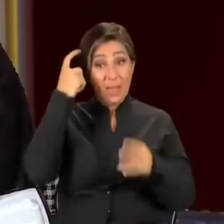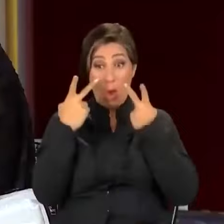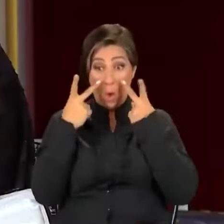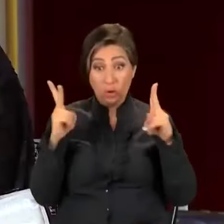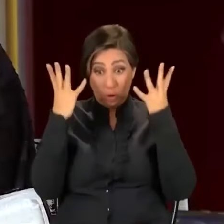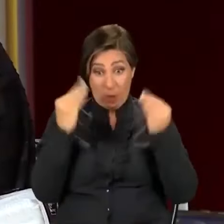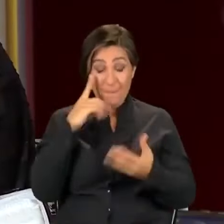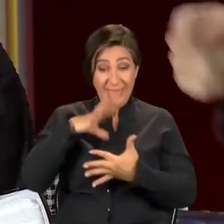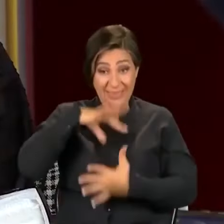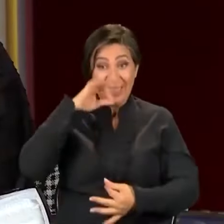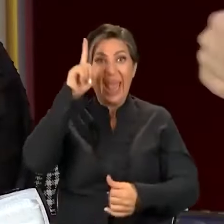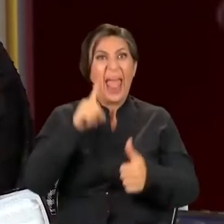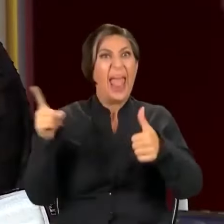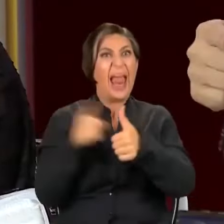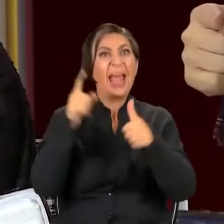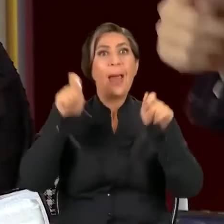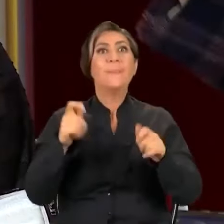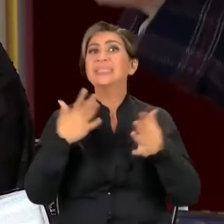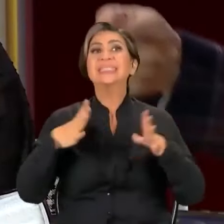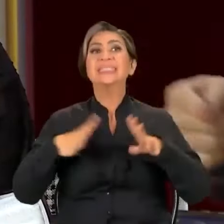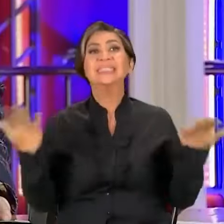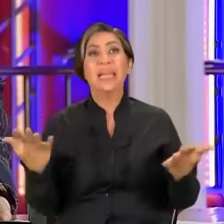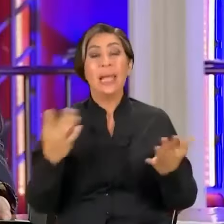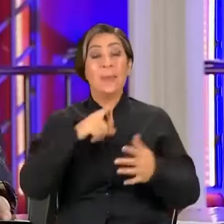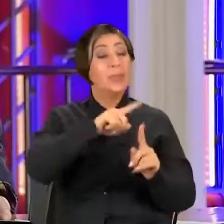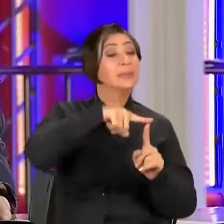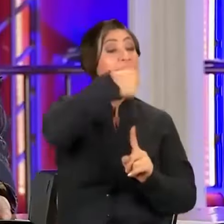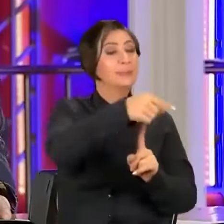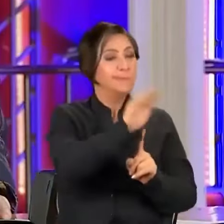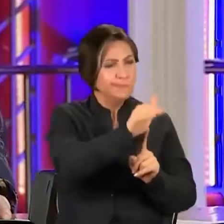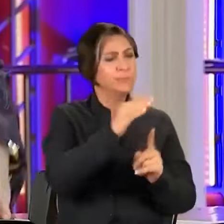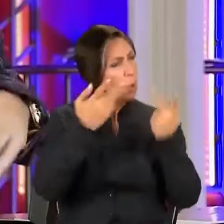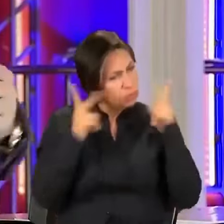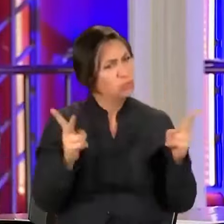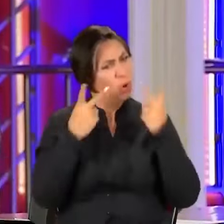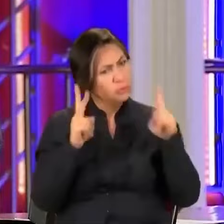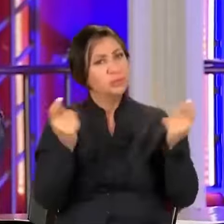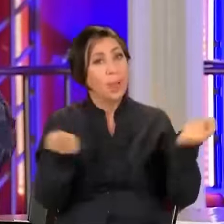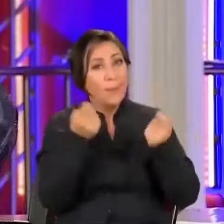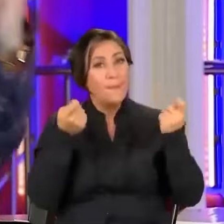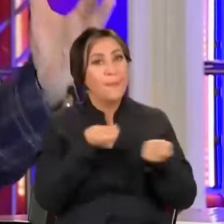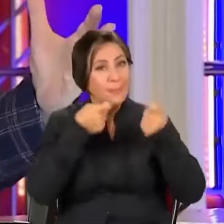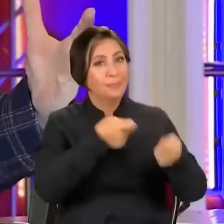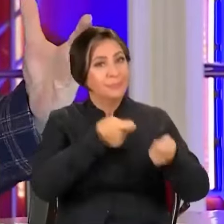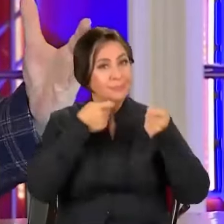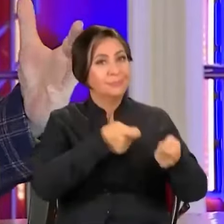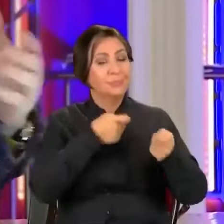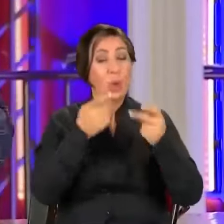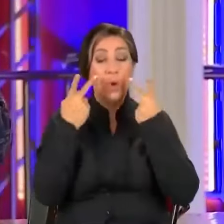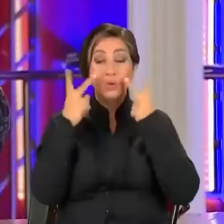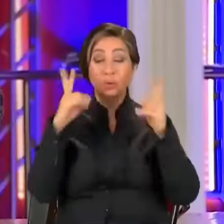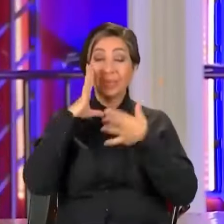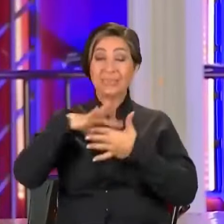özgür olan bir insanın ilk yapmak istediği şey bir diğerini özgürleştirmektir. Dolayısıyla özgür